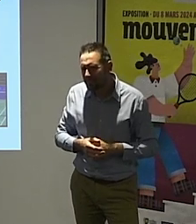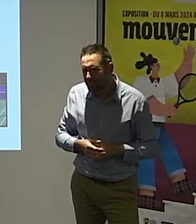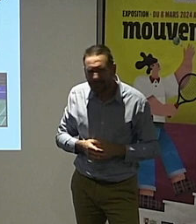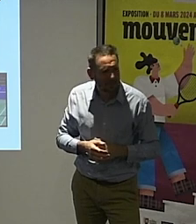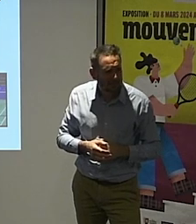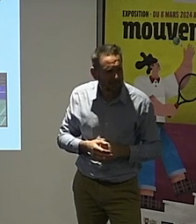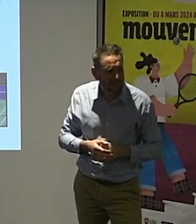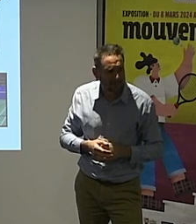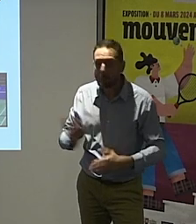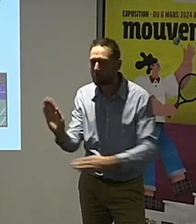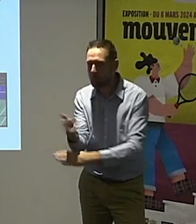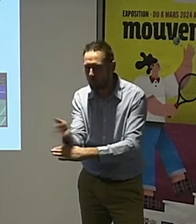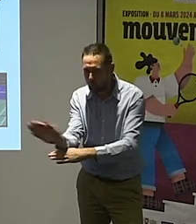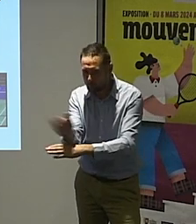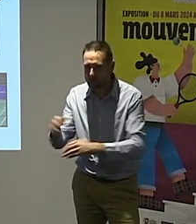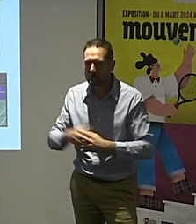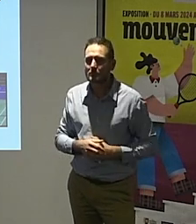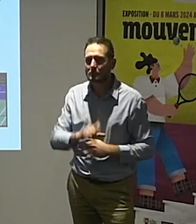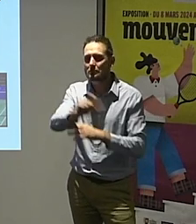Ping-pong.